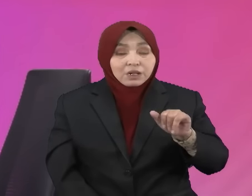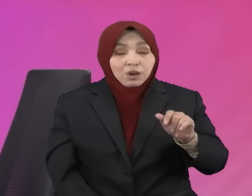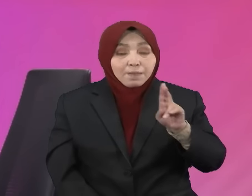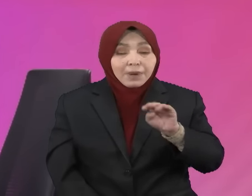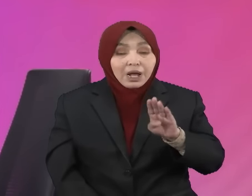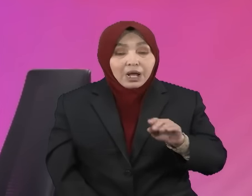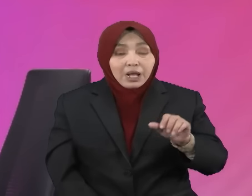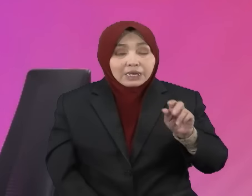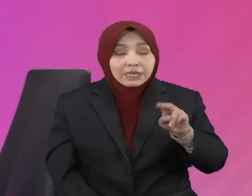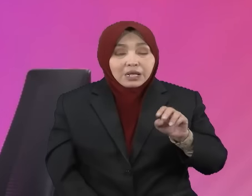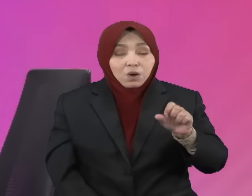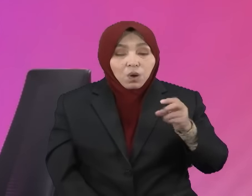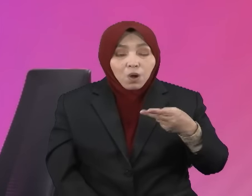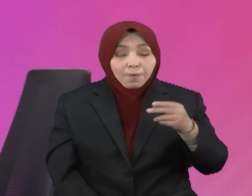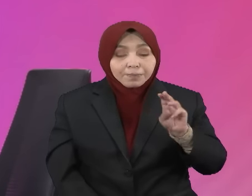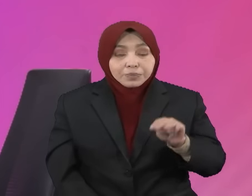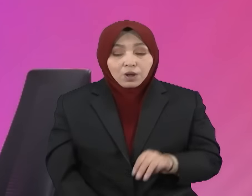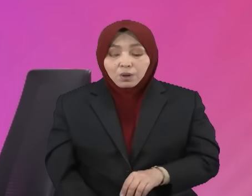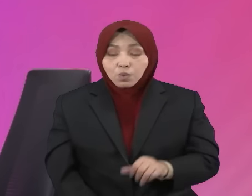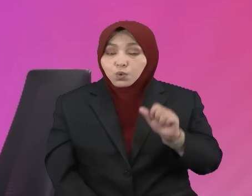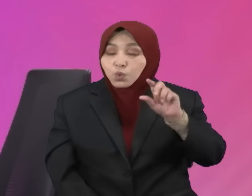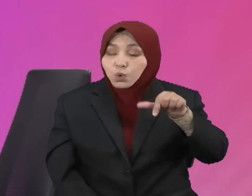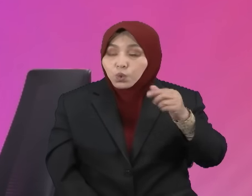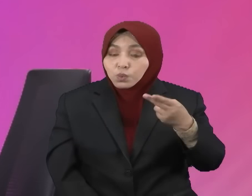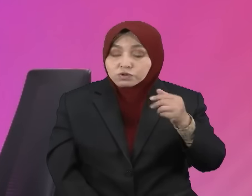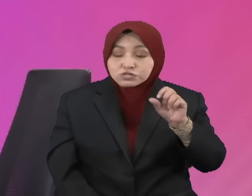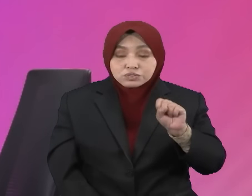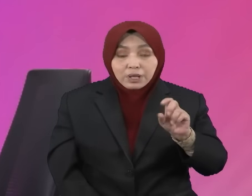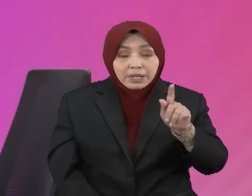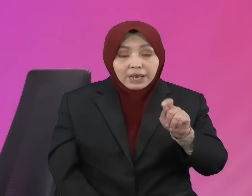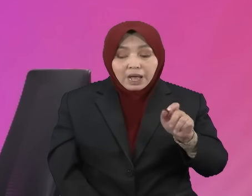hujjatul balighah. Qul